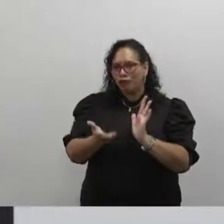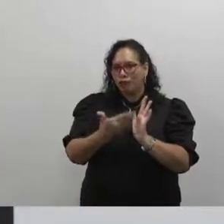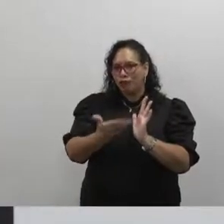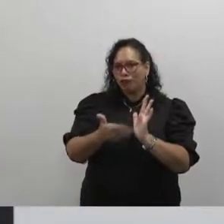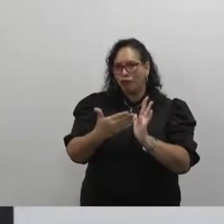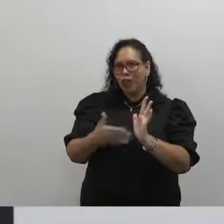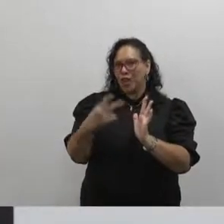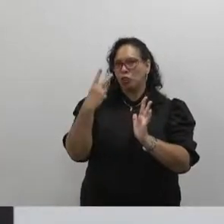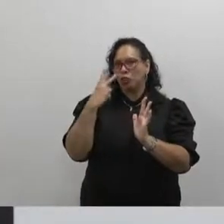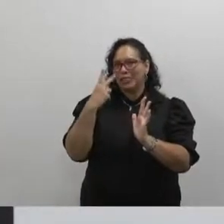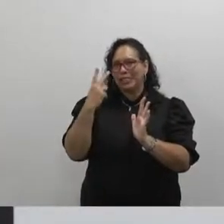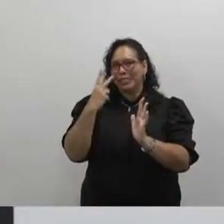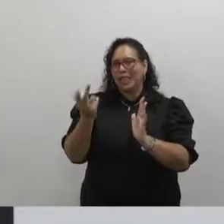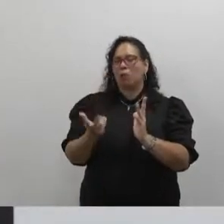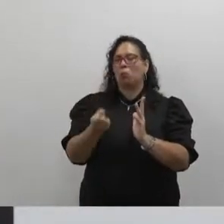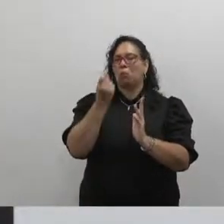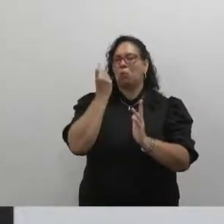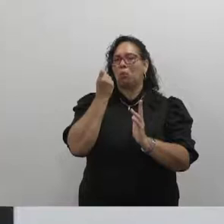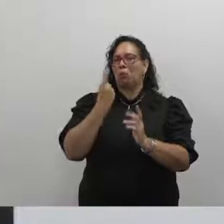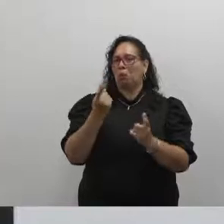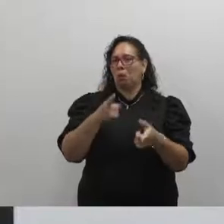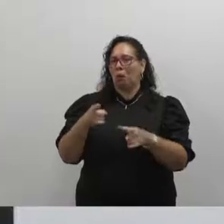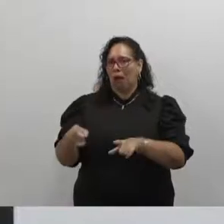McKinley ដើម្បីបង្ហាញជាគំរូ